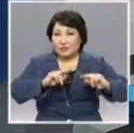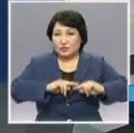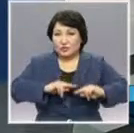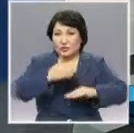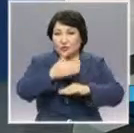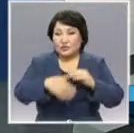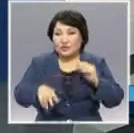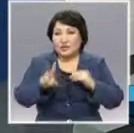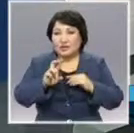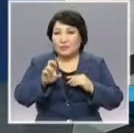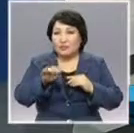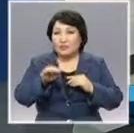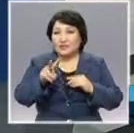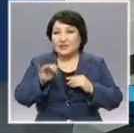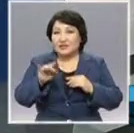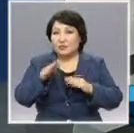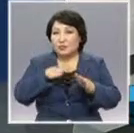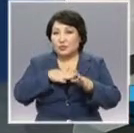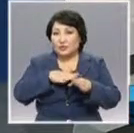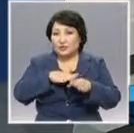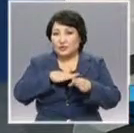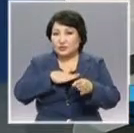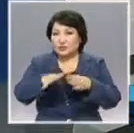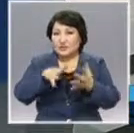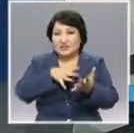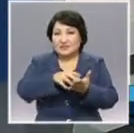Боткина полностью мы хотим снести. Проект уже